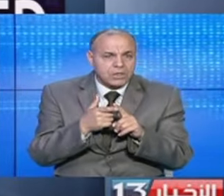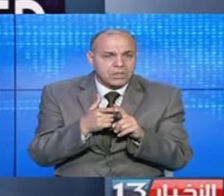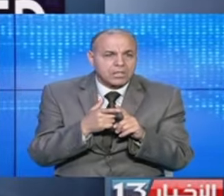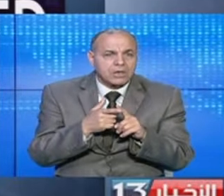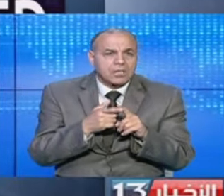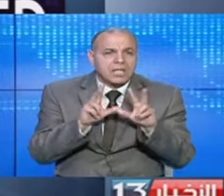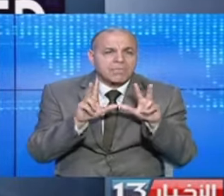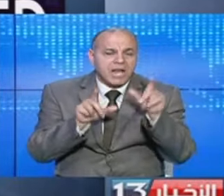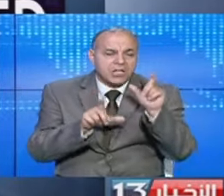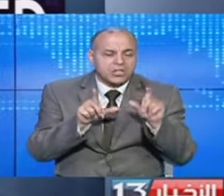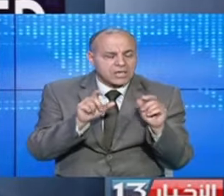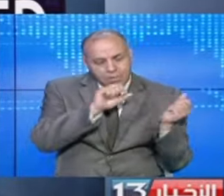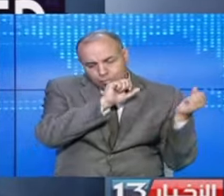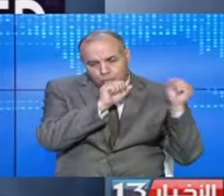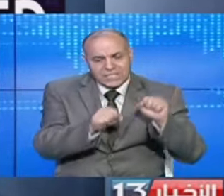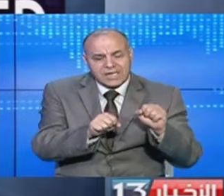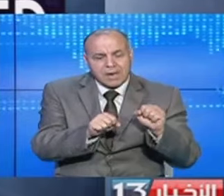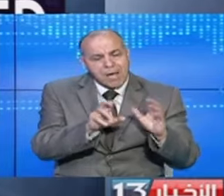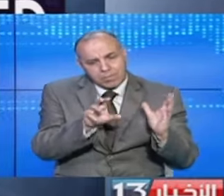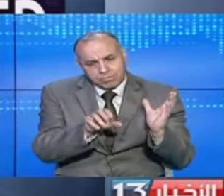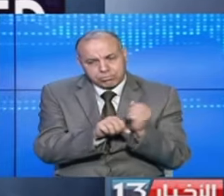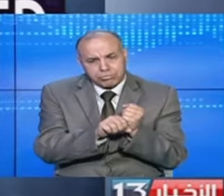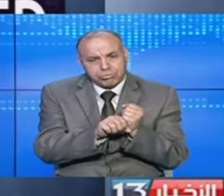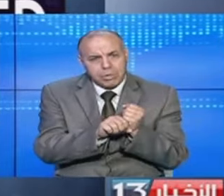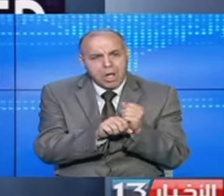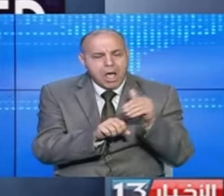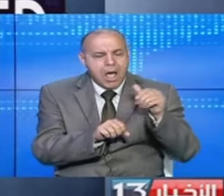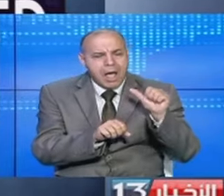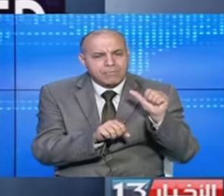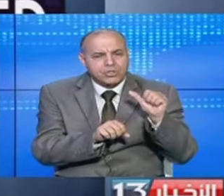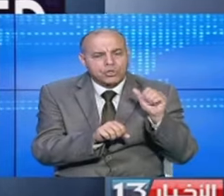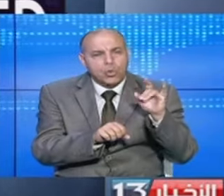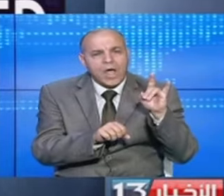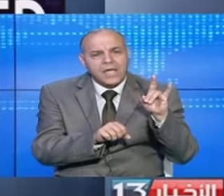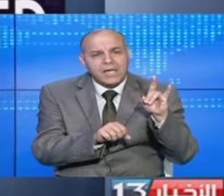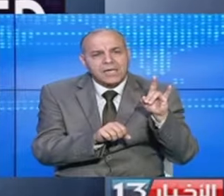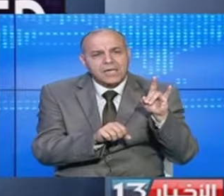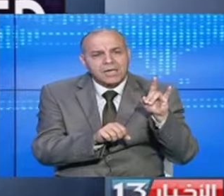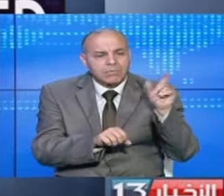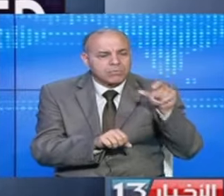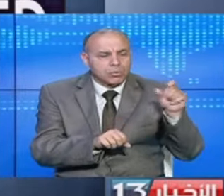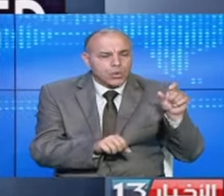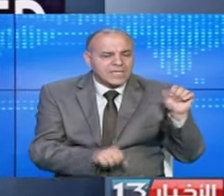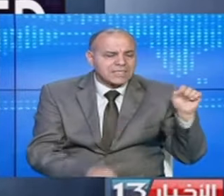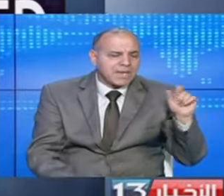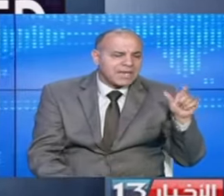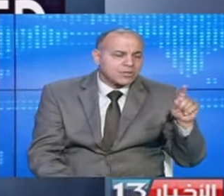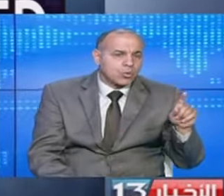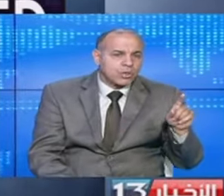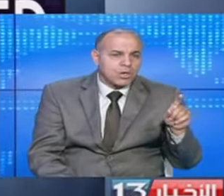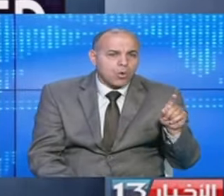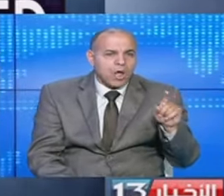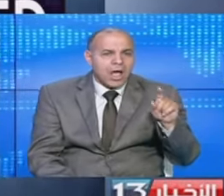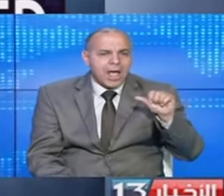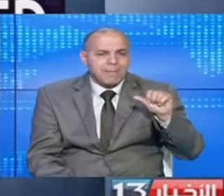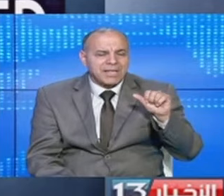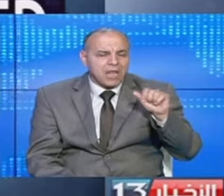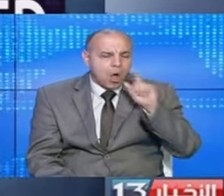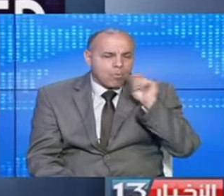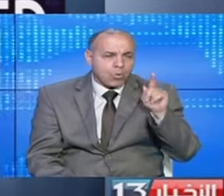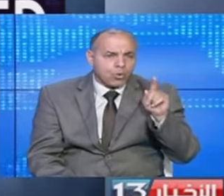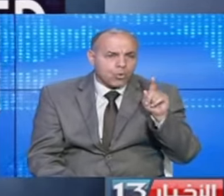8 مصارعين بعد تأهل أمجد معافي وهيكل عاشوري وسليمان نصر وأمين